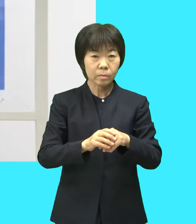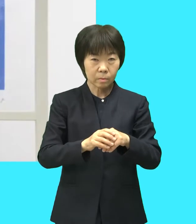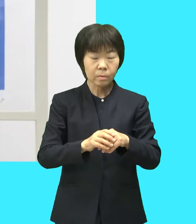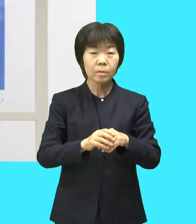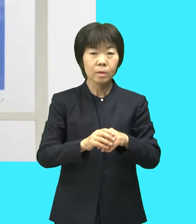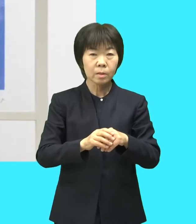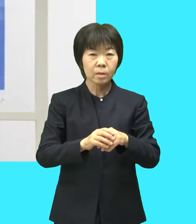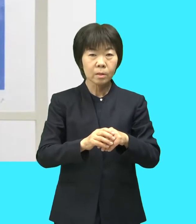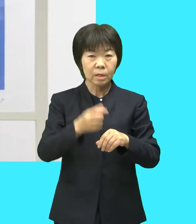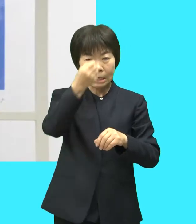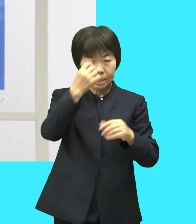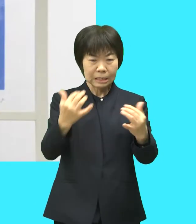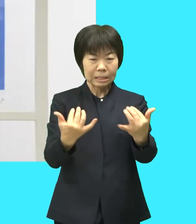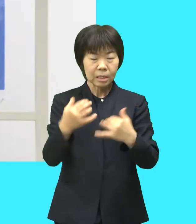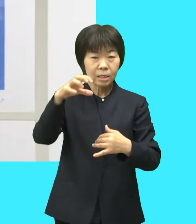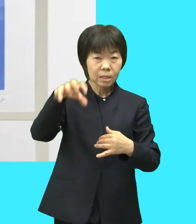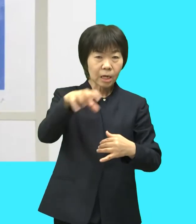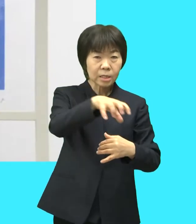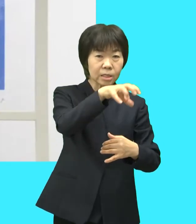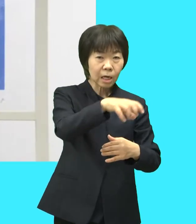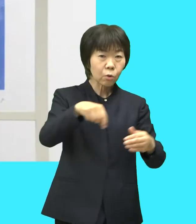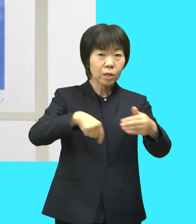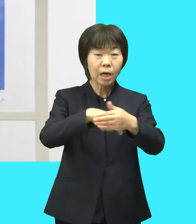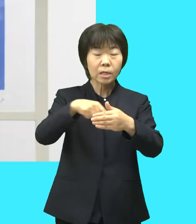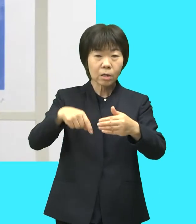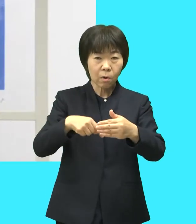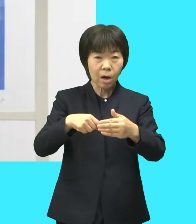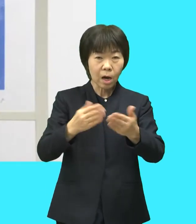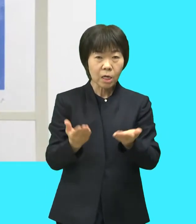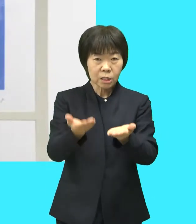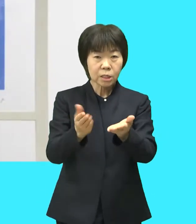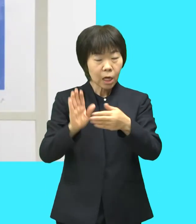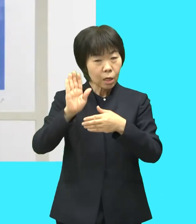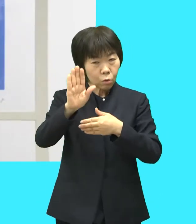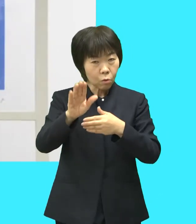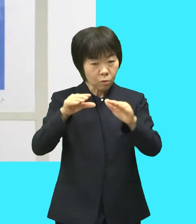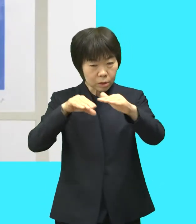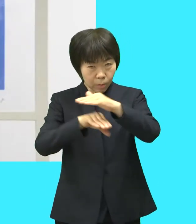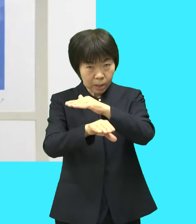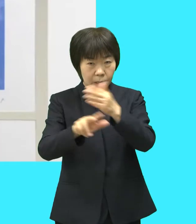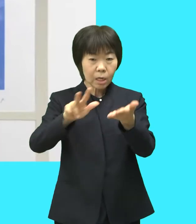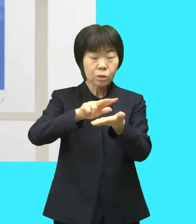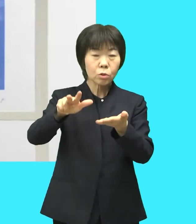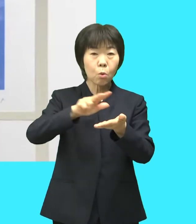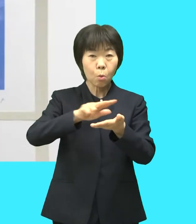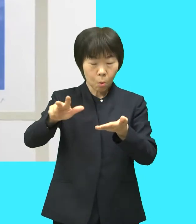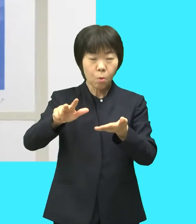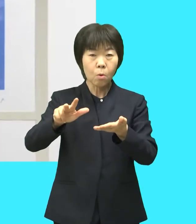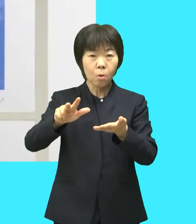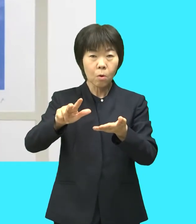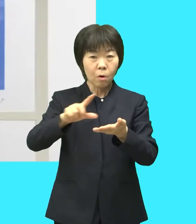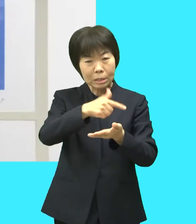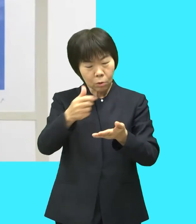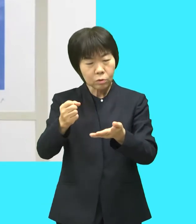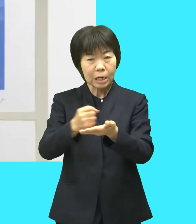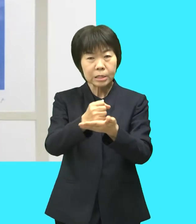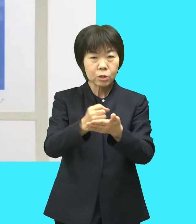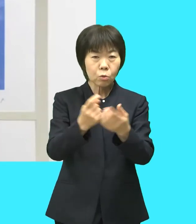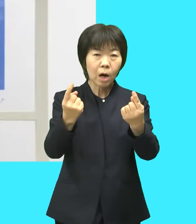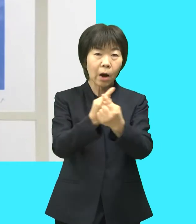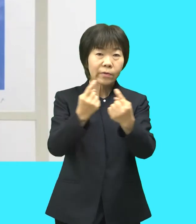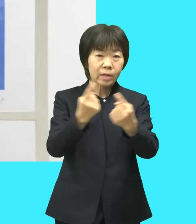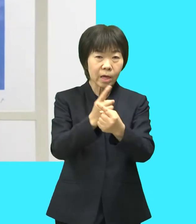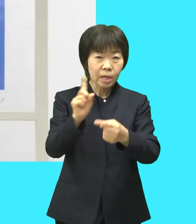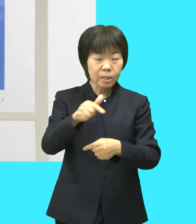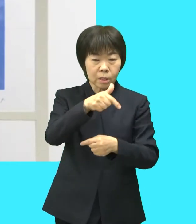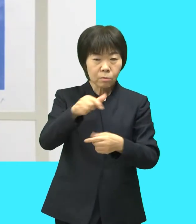すると被災した自治体の中には震災以来取っていた資料を さすがにもうあのいろいろな事情が変わって一